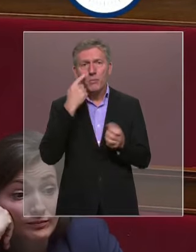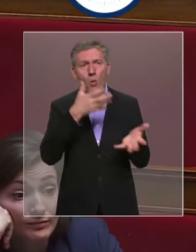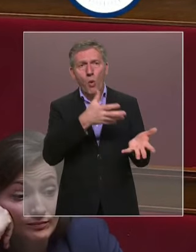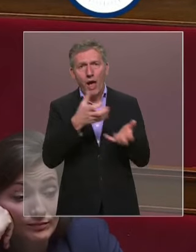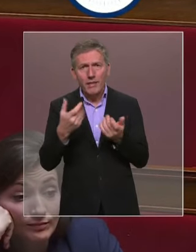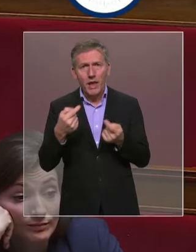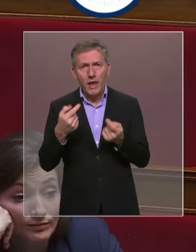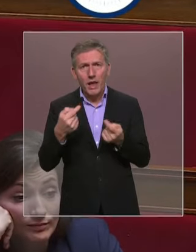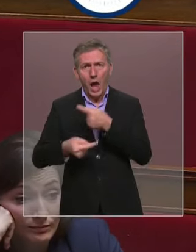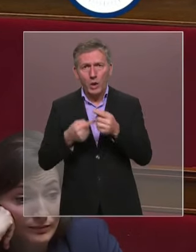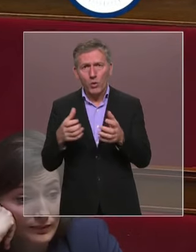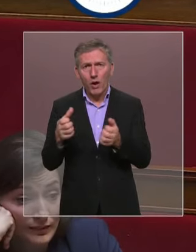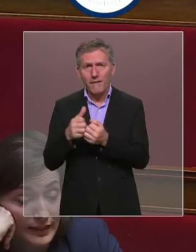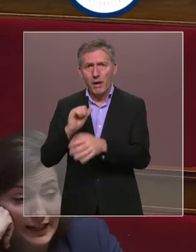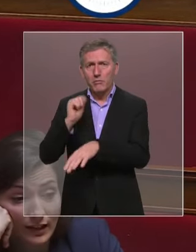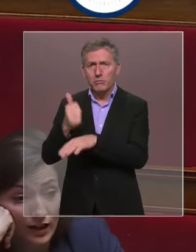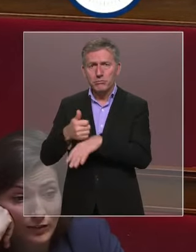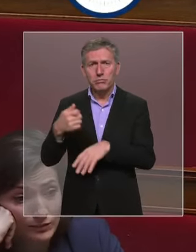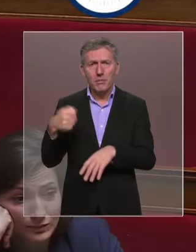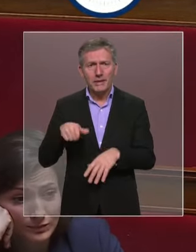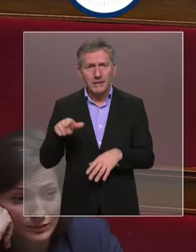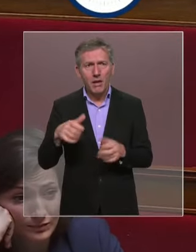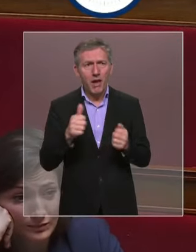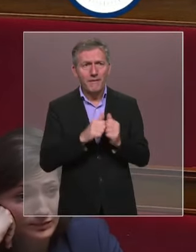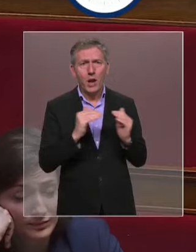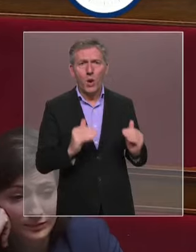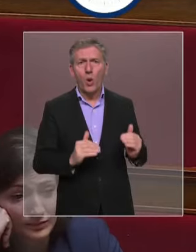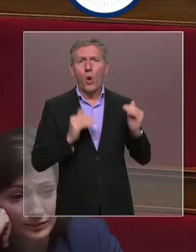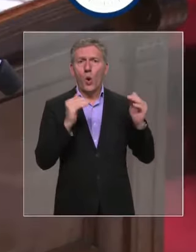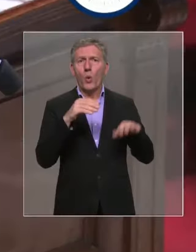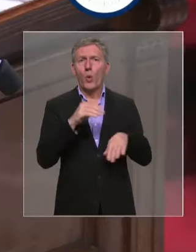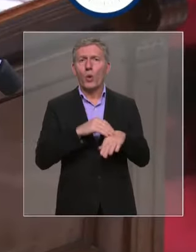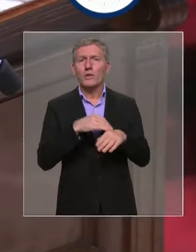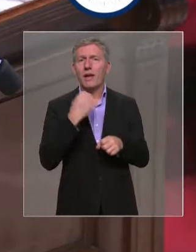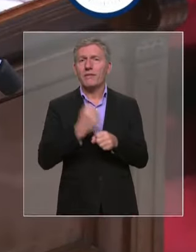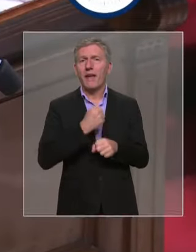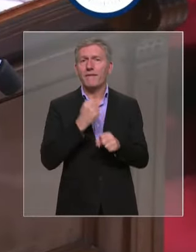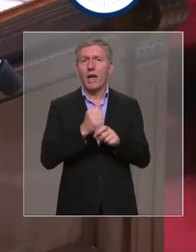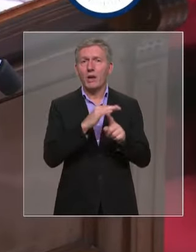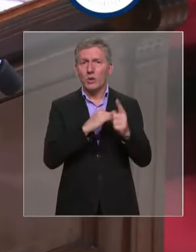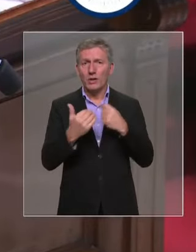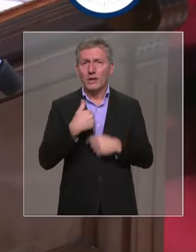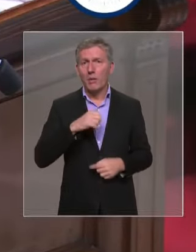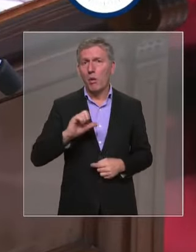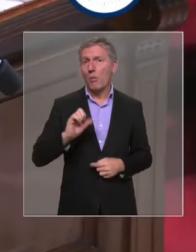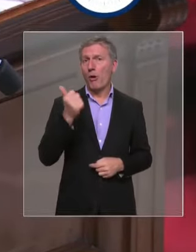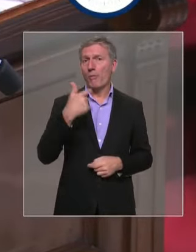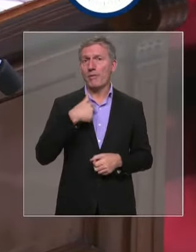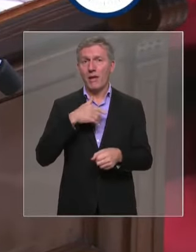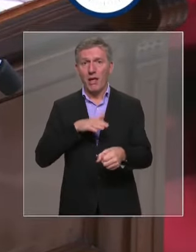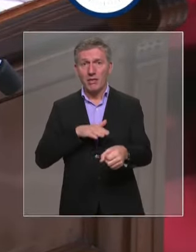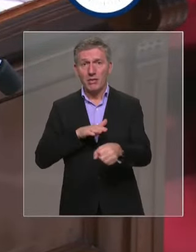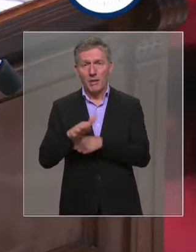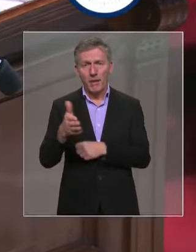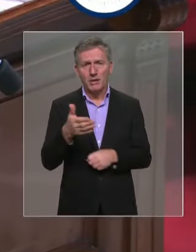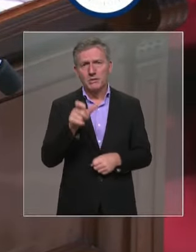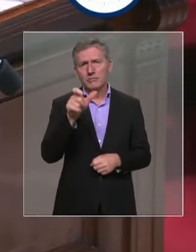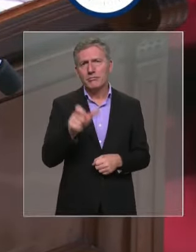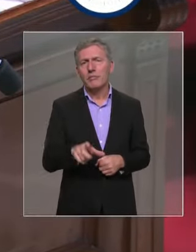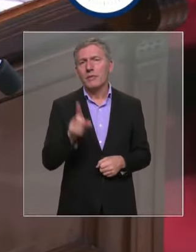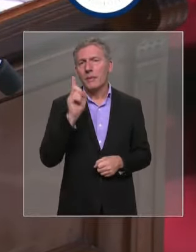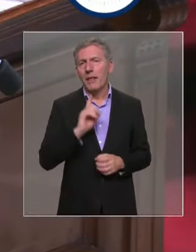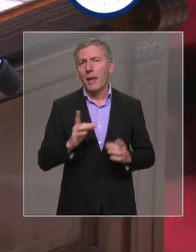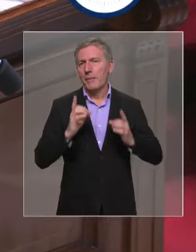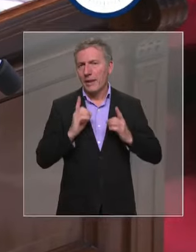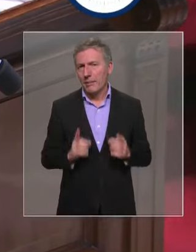est en cours avec la présidente Dabin, avec le Haut Conseil au Travail Social et Mathieu Klein, ça a été mon premier déplacement. Madame la députée, s'il y